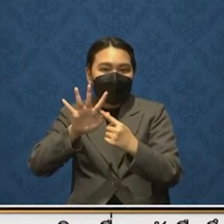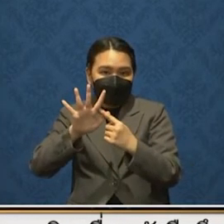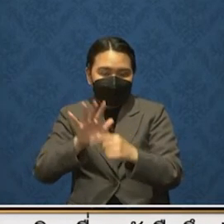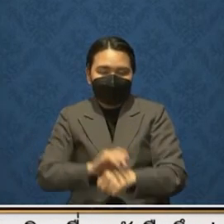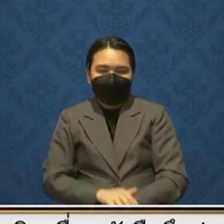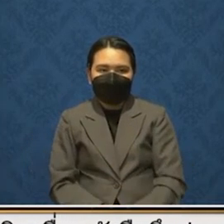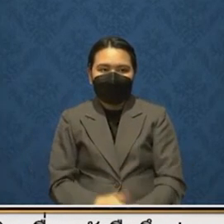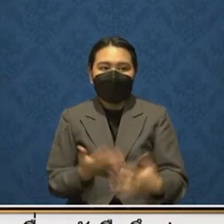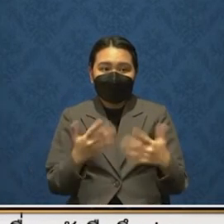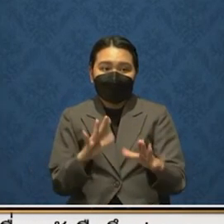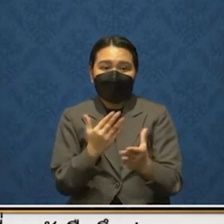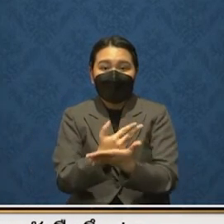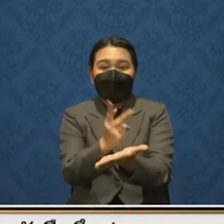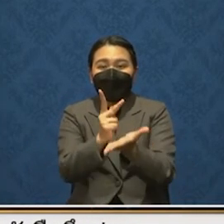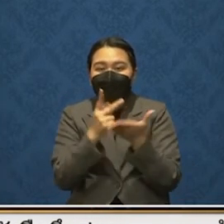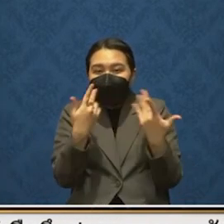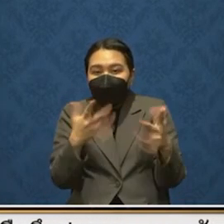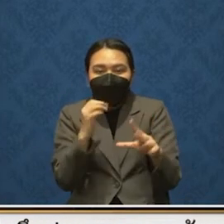กู้แลวไปทำอะไรครับ